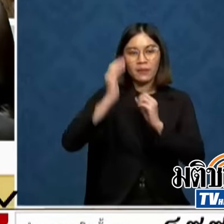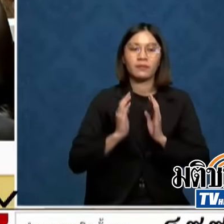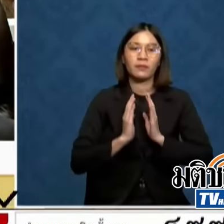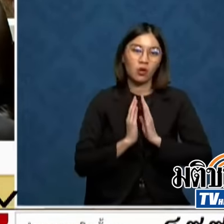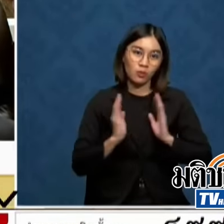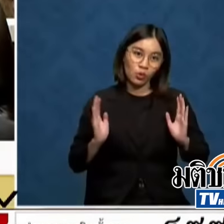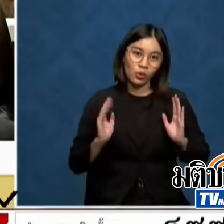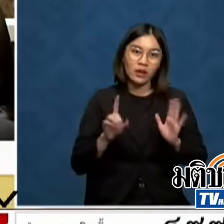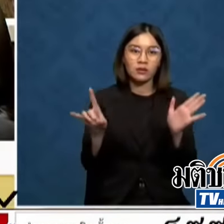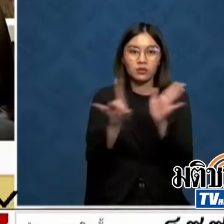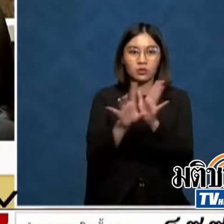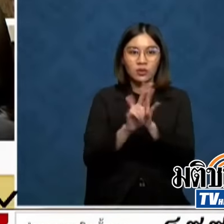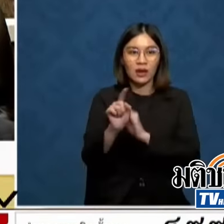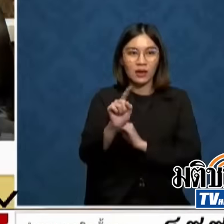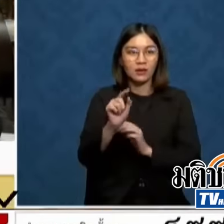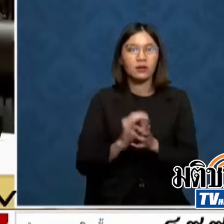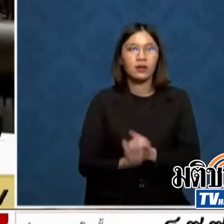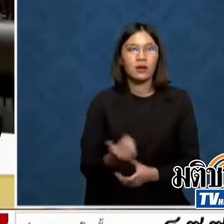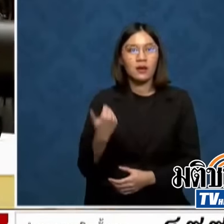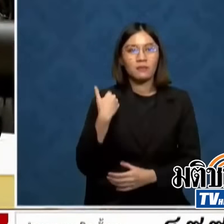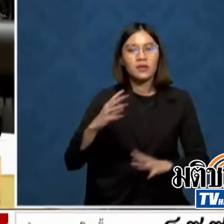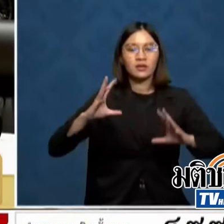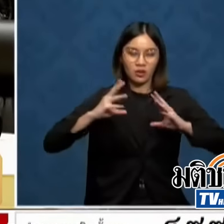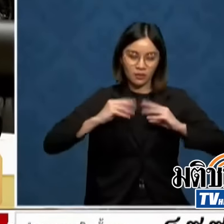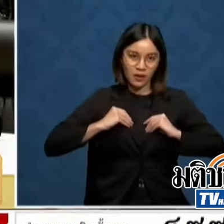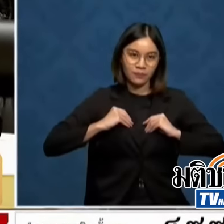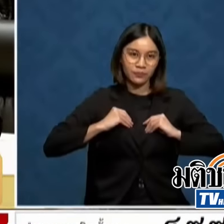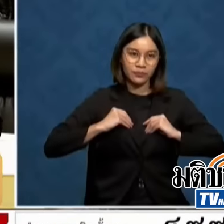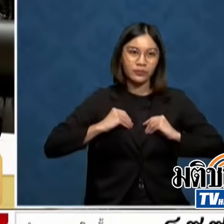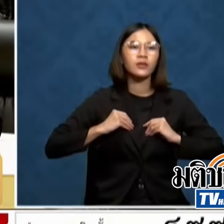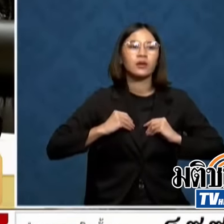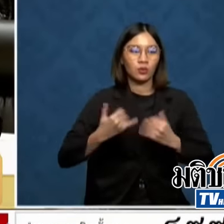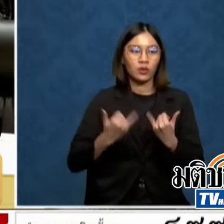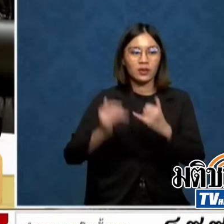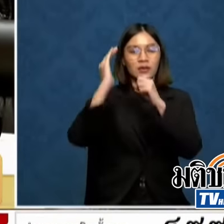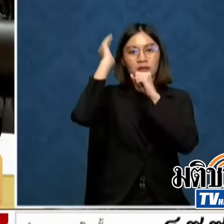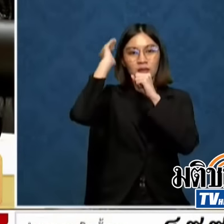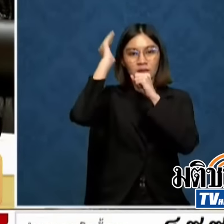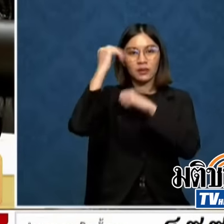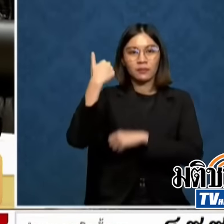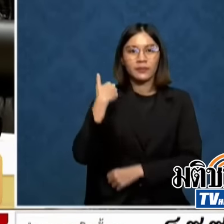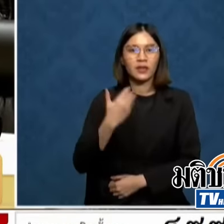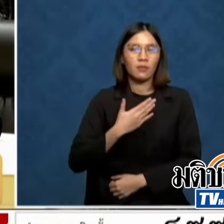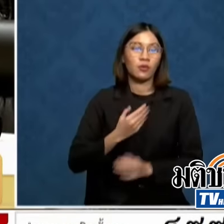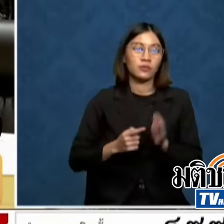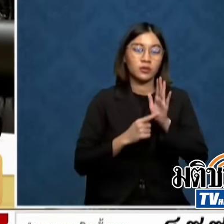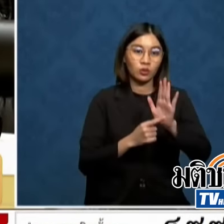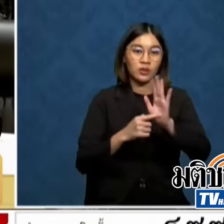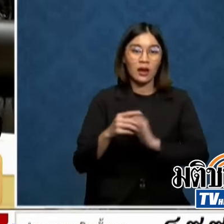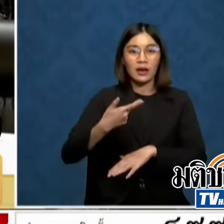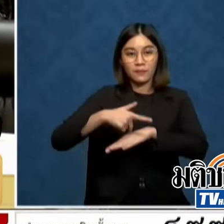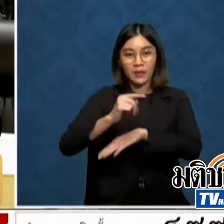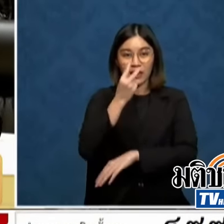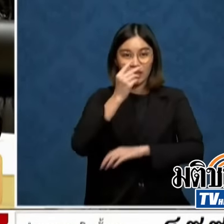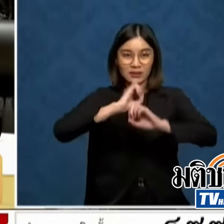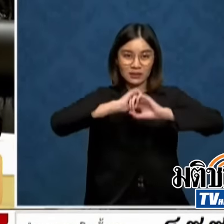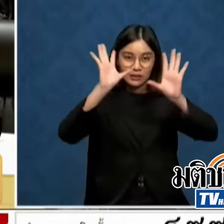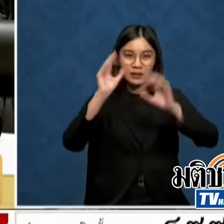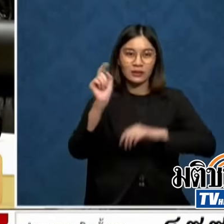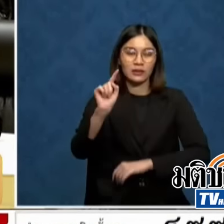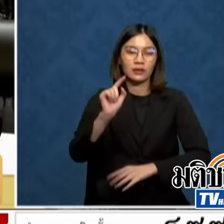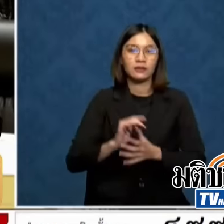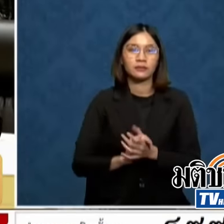ขอขอบคุณว่าสุดท้ายก็มีการยอมกันและก็ได้มีการนำเสนอผมจะยกตัวอย่างให้ท่านประธานเห็นภาพชั